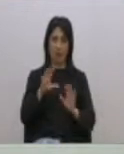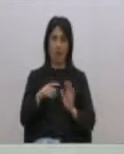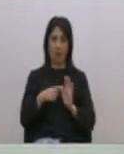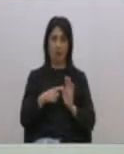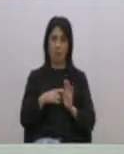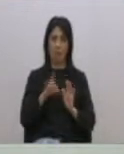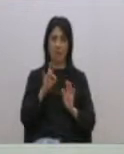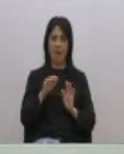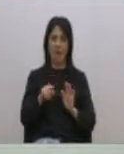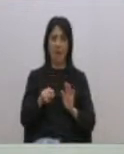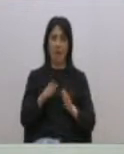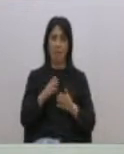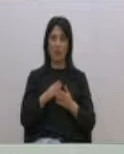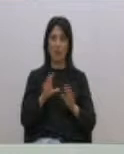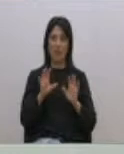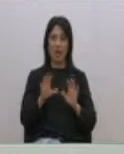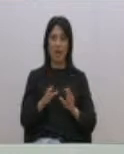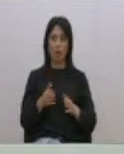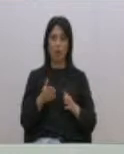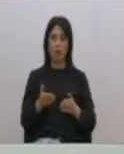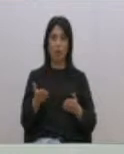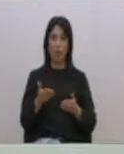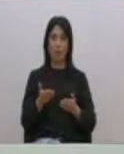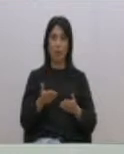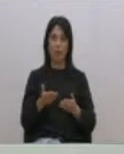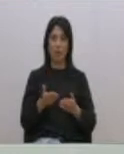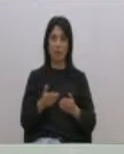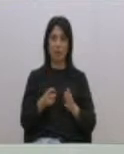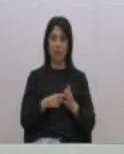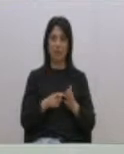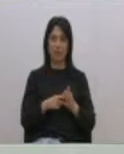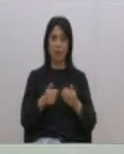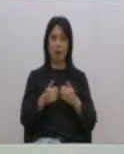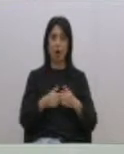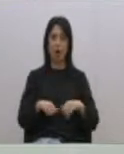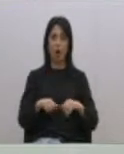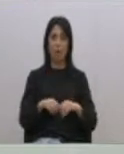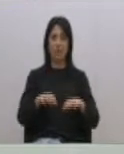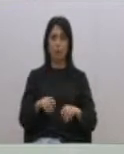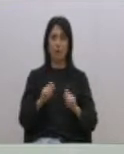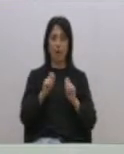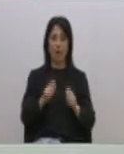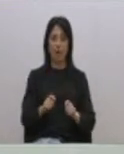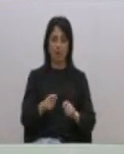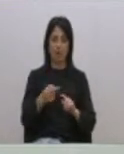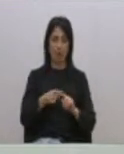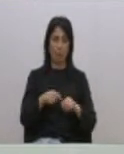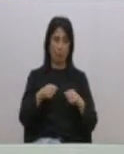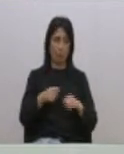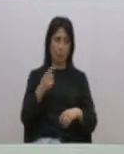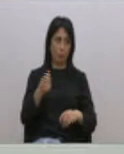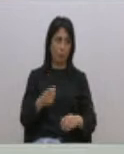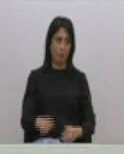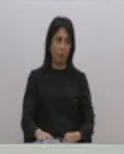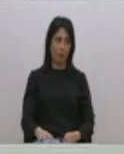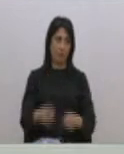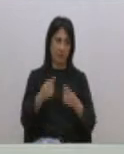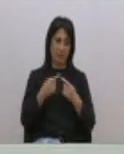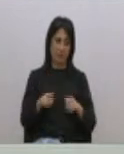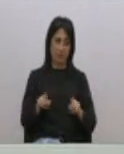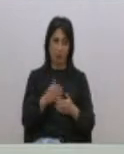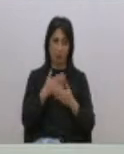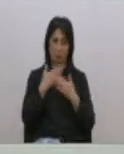კანონმდებლობაში რეგლამენტი არის ის კანონი, რომელიც საგამოძიებო კომისიის თავმჯდომარეს ამ უფლება მოსილებას. სხვა